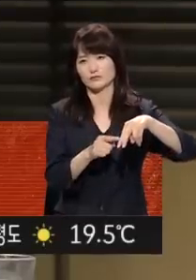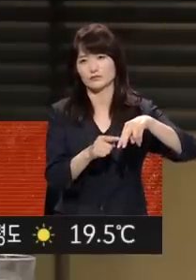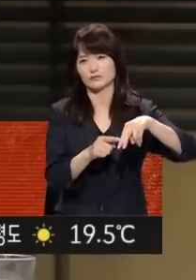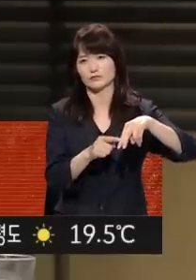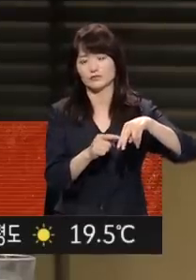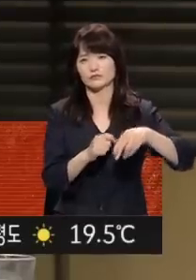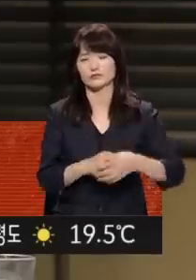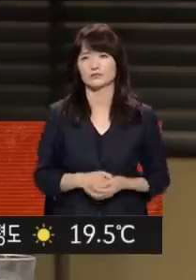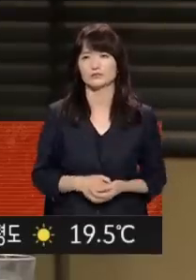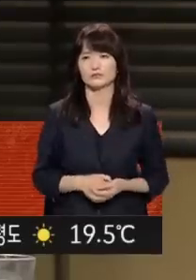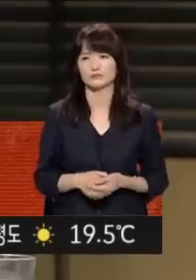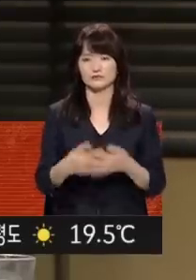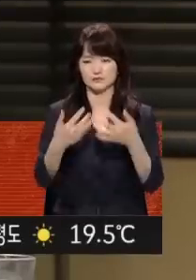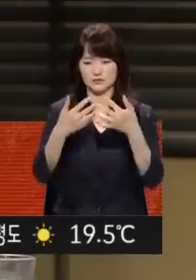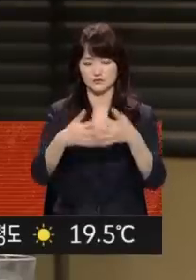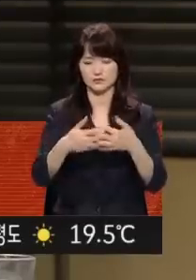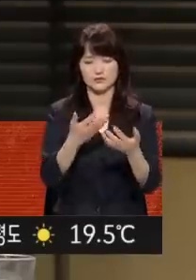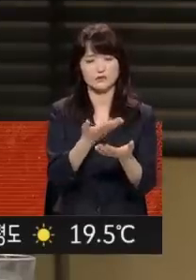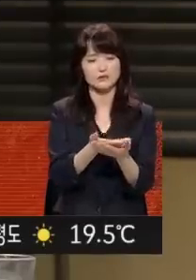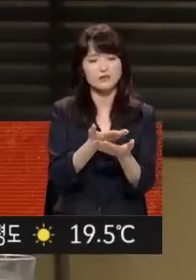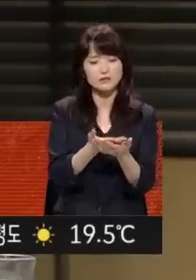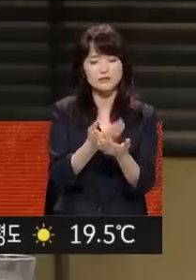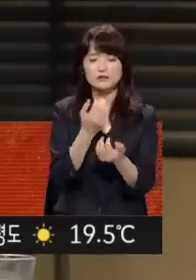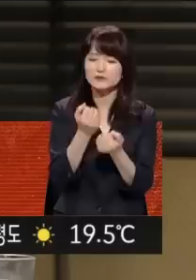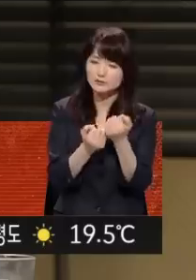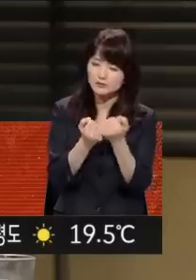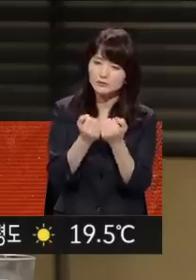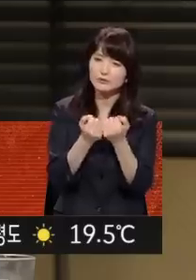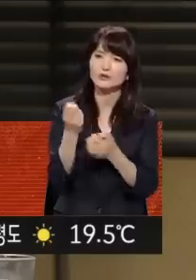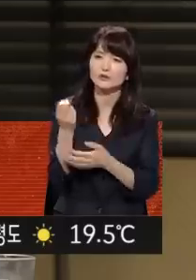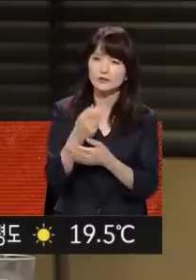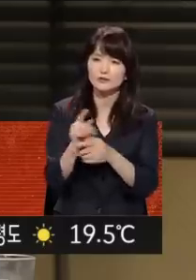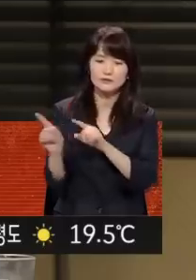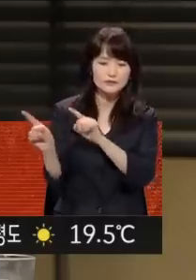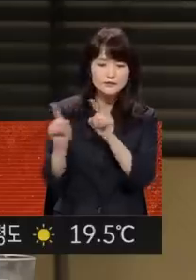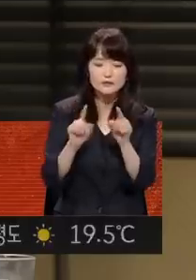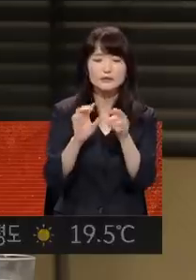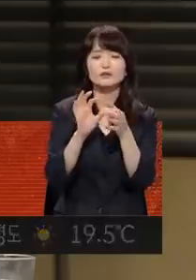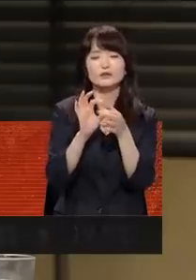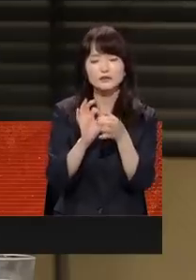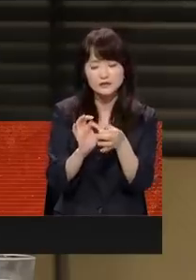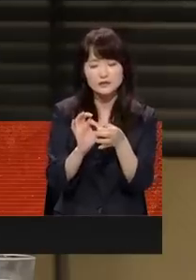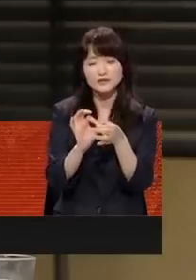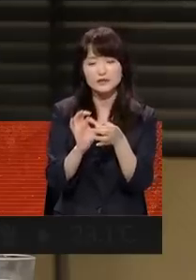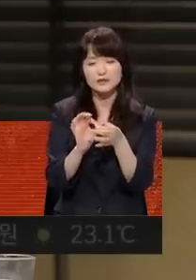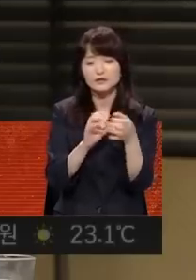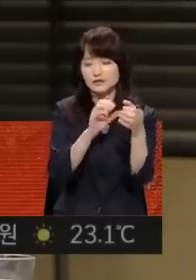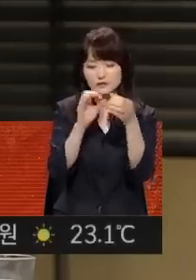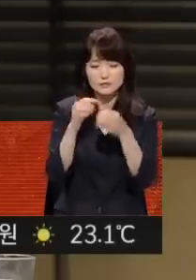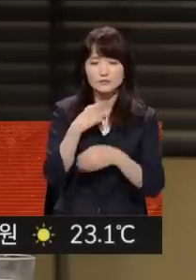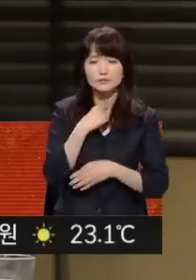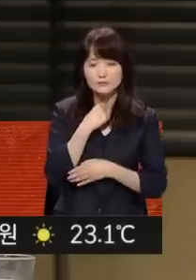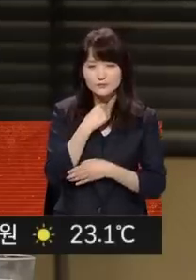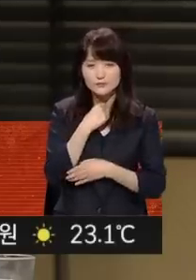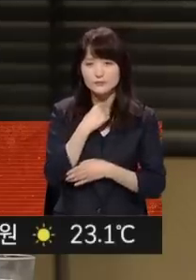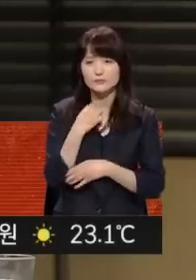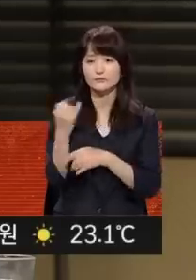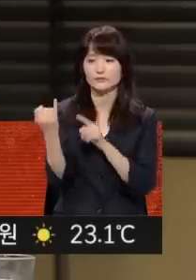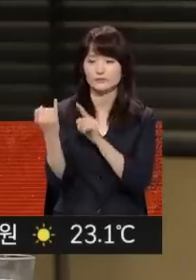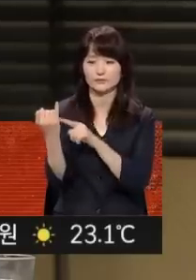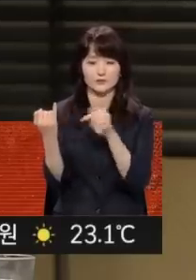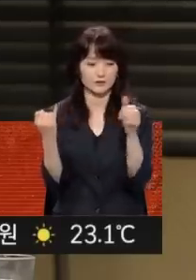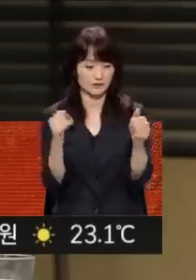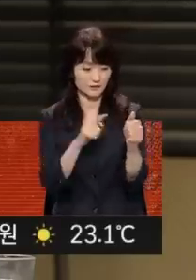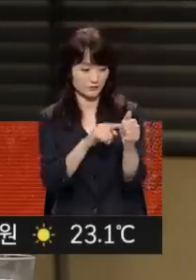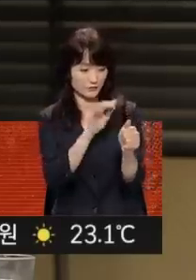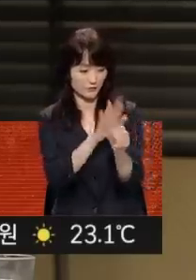의료 의료 자료에 대한 판독이나 또 재활에 관련된 이야기를 나누고 싶다라고 해서이 여성이 지금 말씀하셨던 것처럼 남성을 돕기